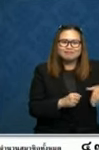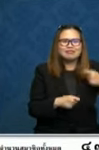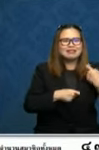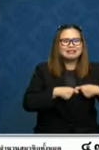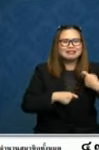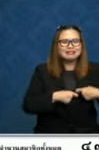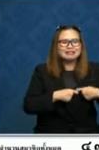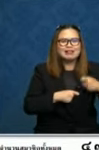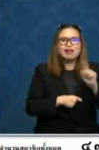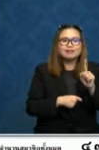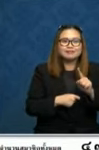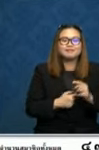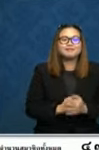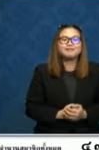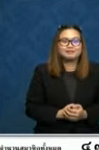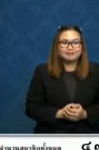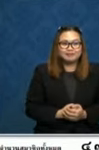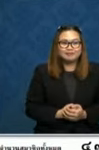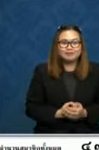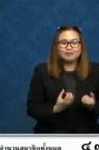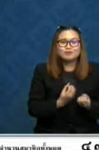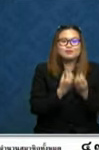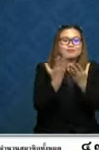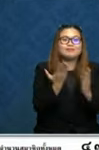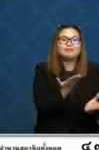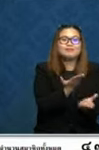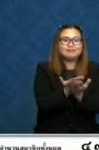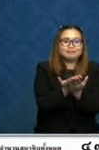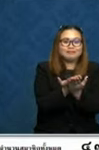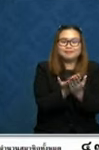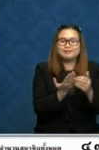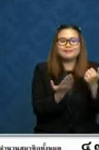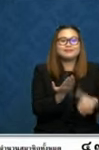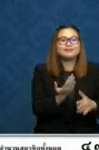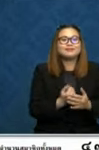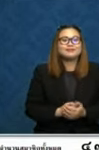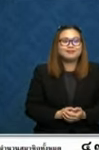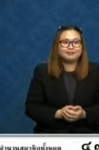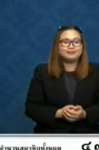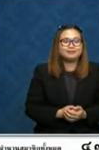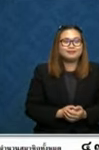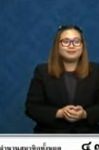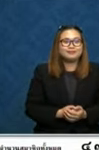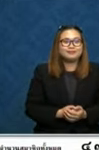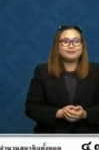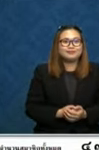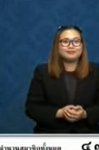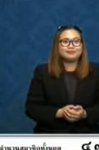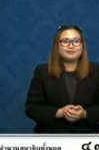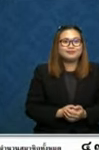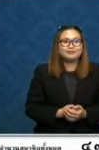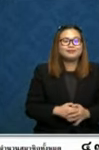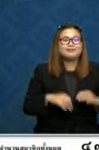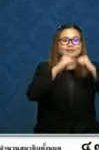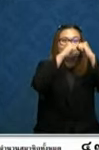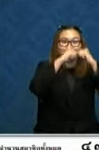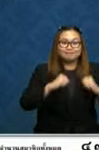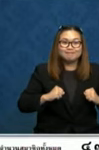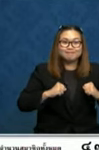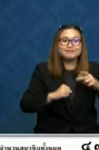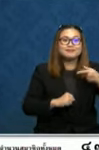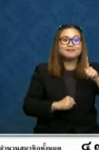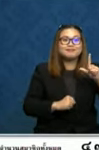เย็นอะไรนักหนานะคะกับการส่งเอกสารสไลด์ถัดไปค่ะนี่ค่ะสำนักปลัดกระทรวงกลาโหม